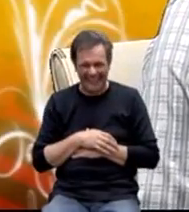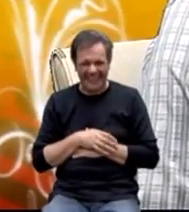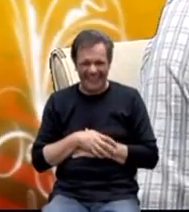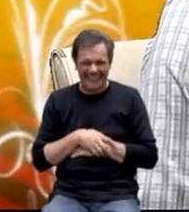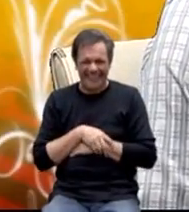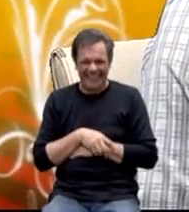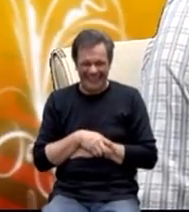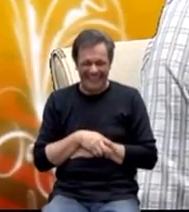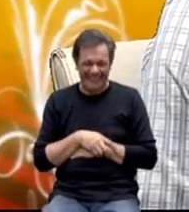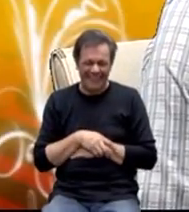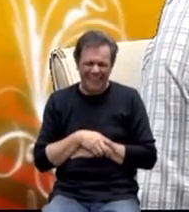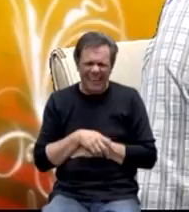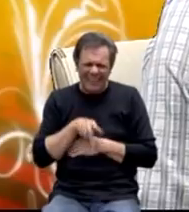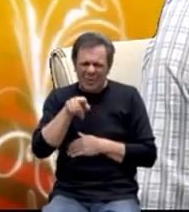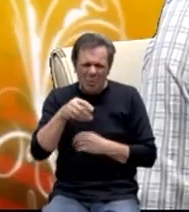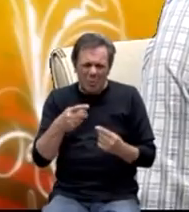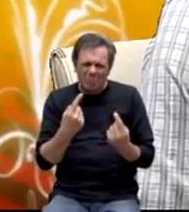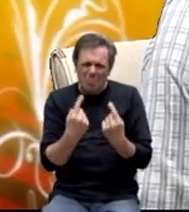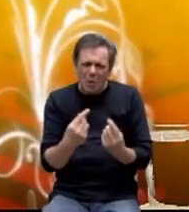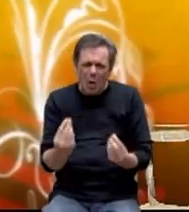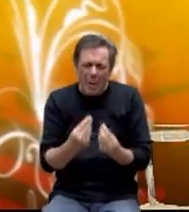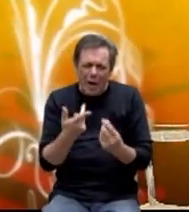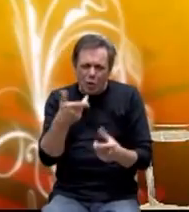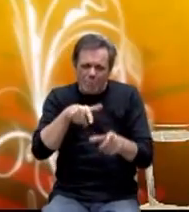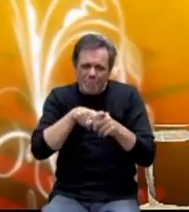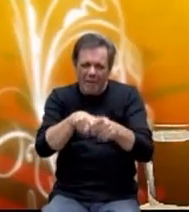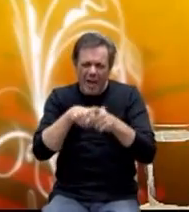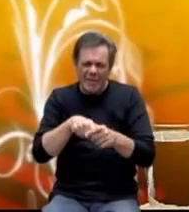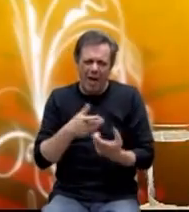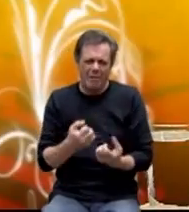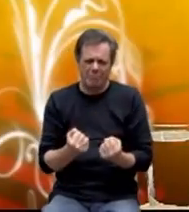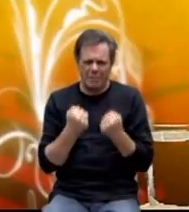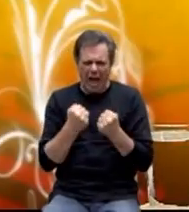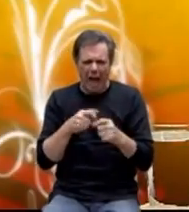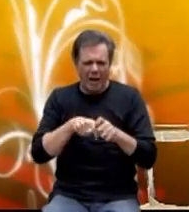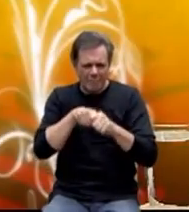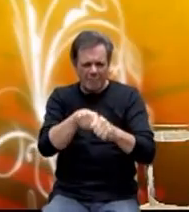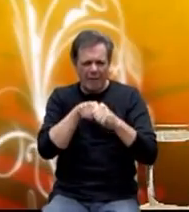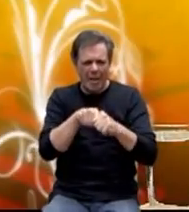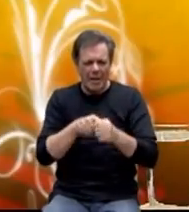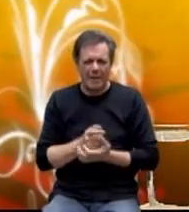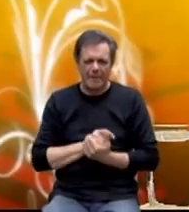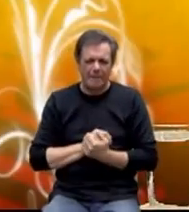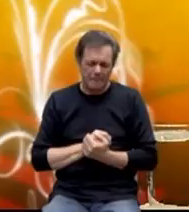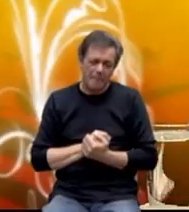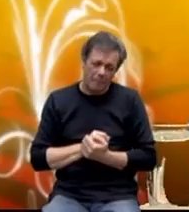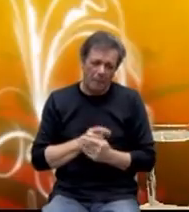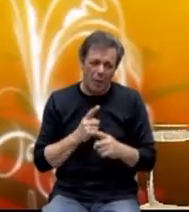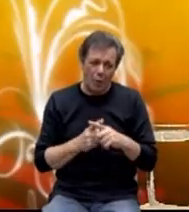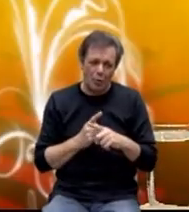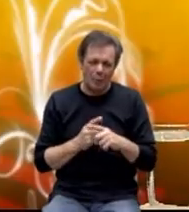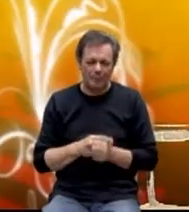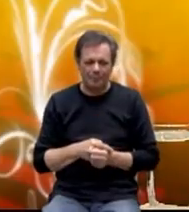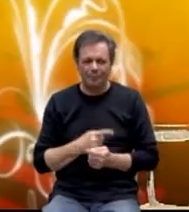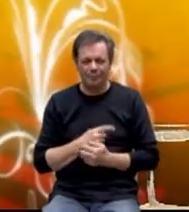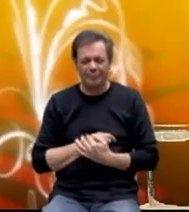nego prije. Ima to nešto, jel da? Ta veza vaša, fantastična. Jel da? Evo, vidite kako ja